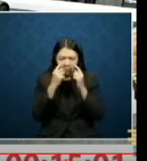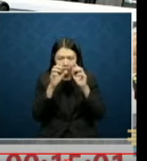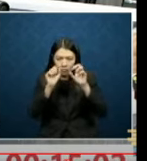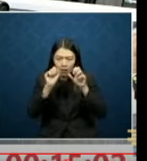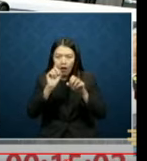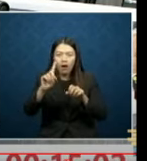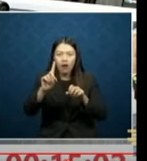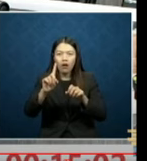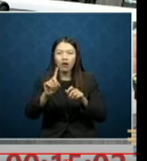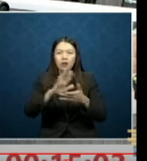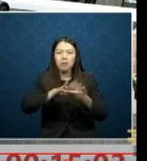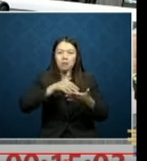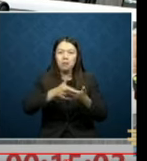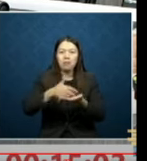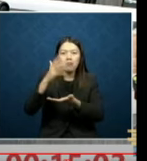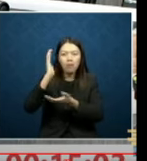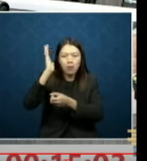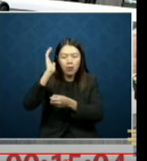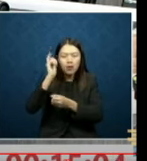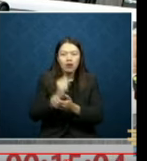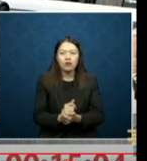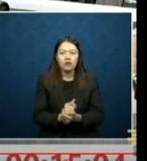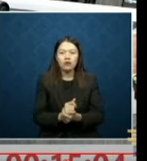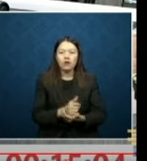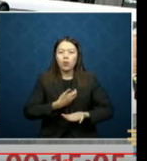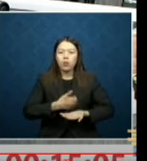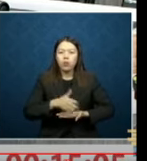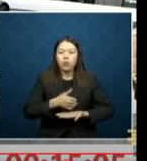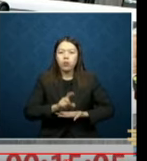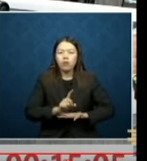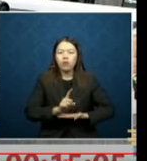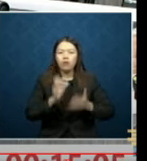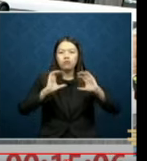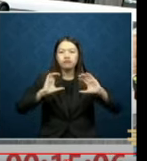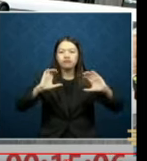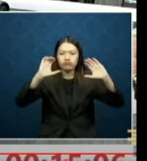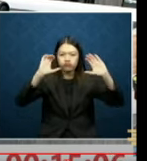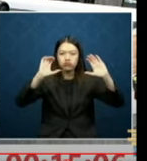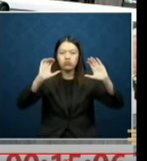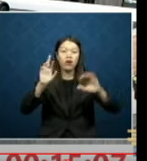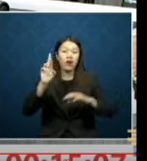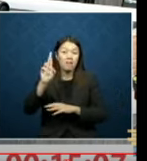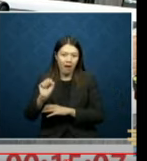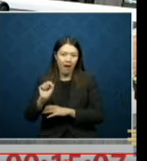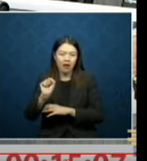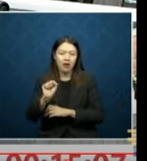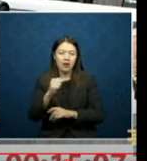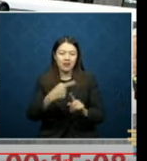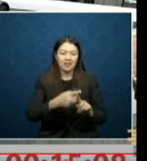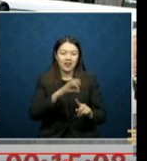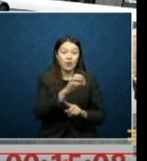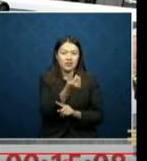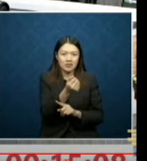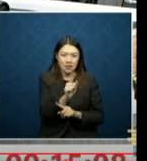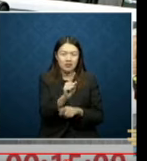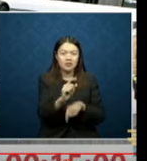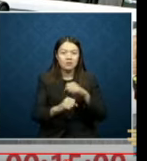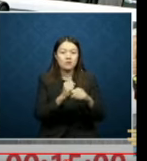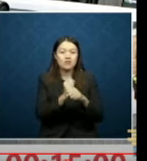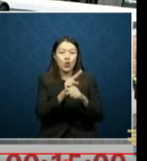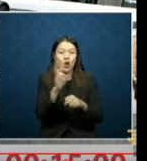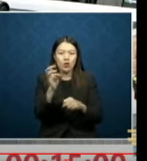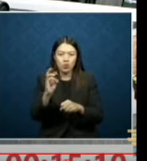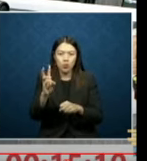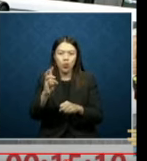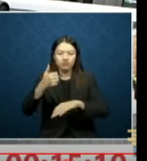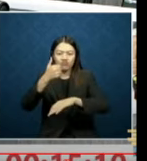ายเนี่ยในการแถลงนโยบายต่อรัฐสภา11กันยายน2566เนี่ยคณะรัฐ